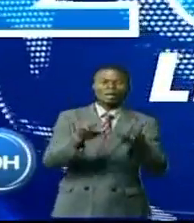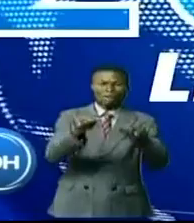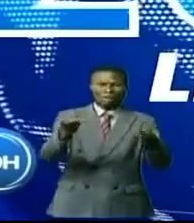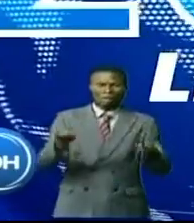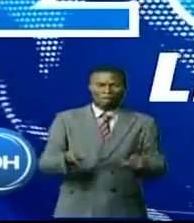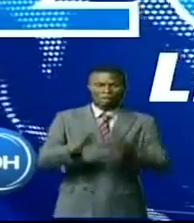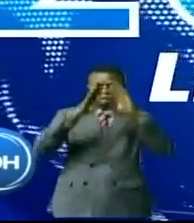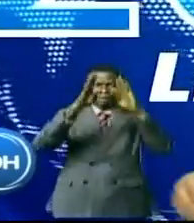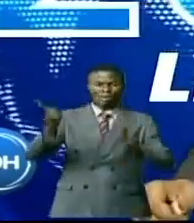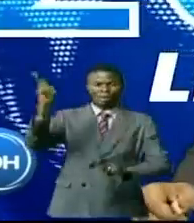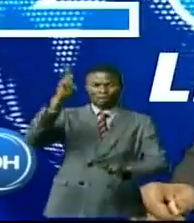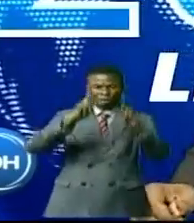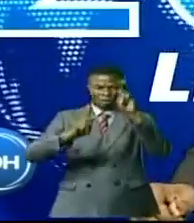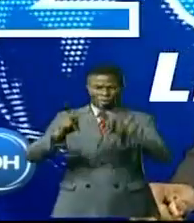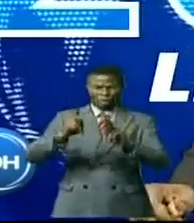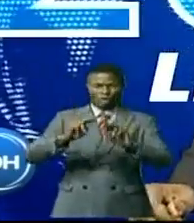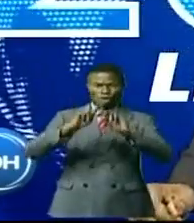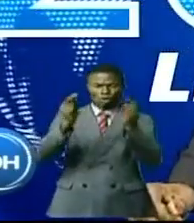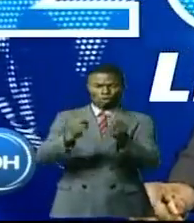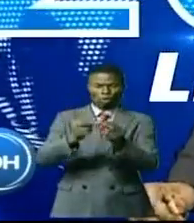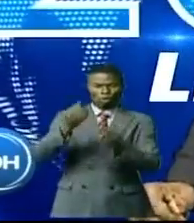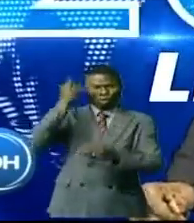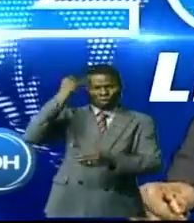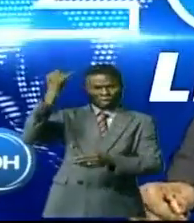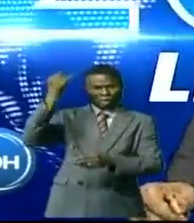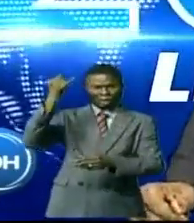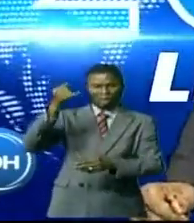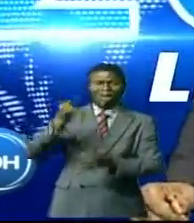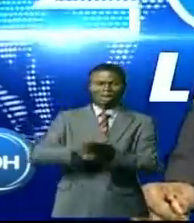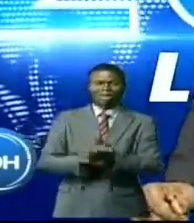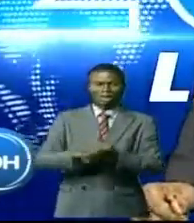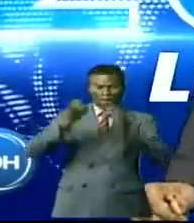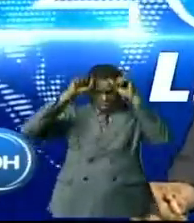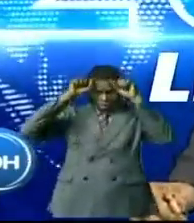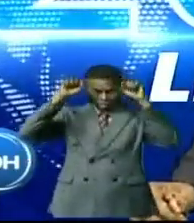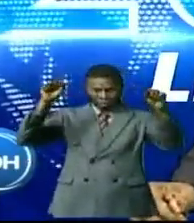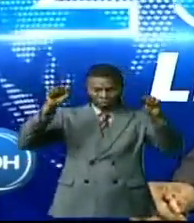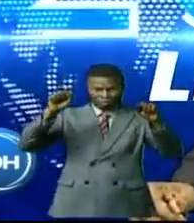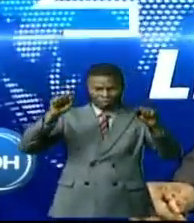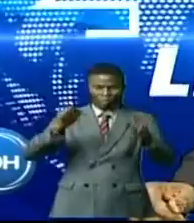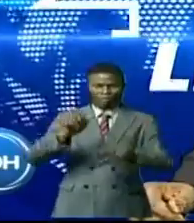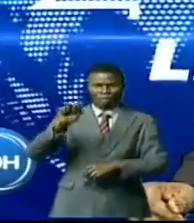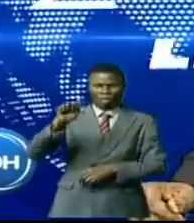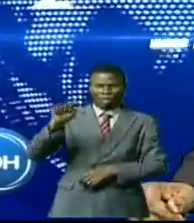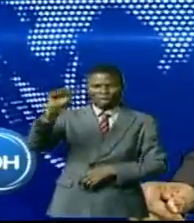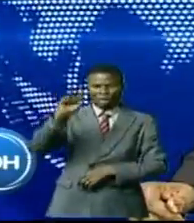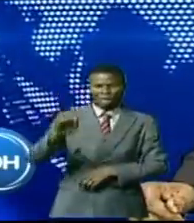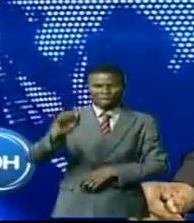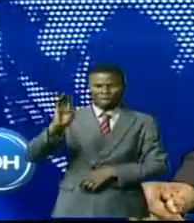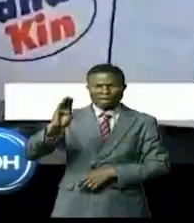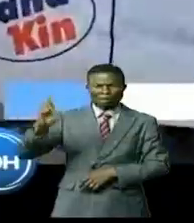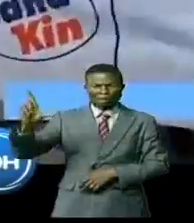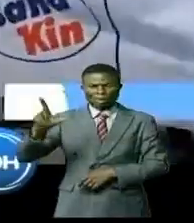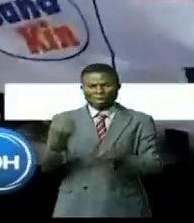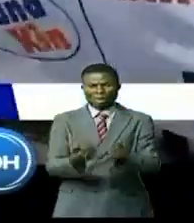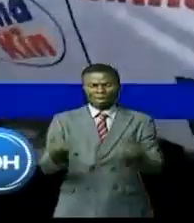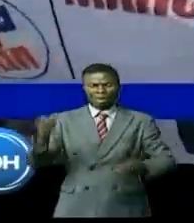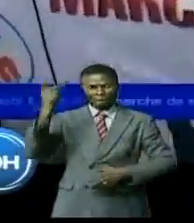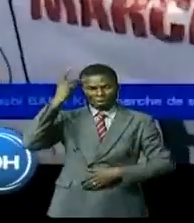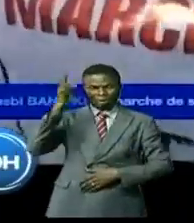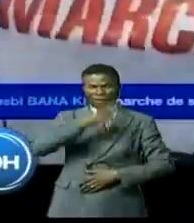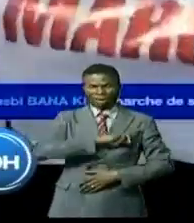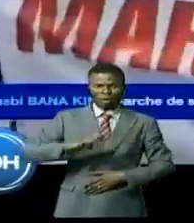du Palais du Peuple, un mouvement initié par Godard Motemona, président de l'ASBL Banakine. La